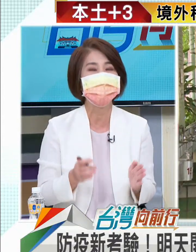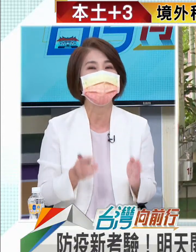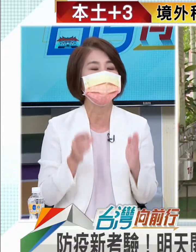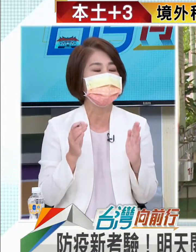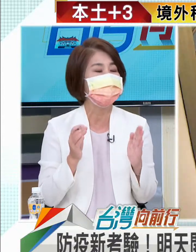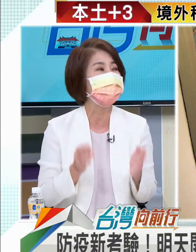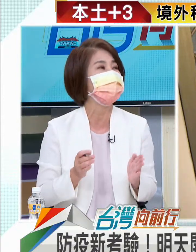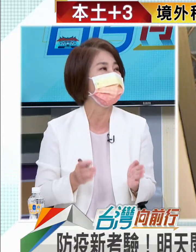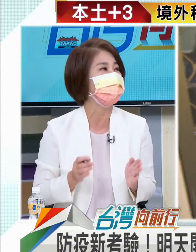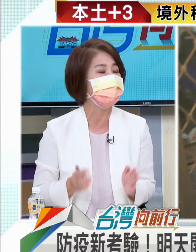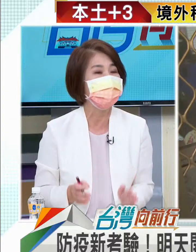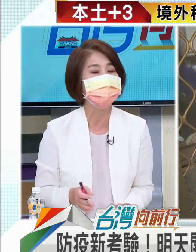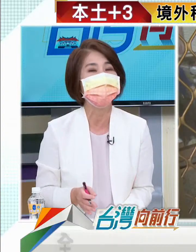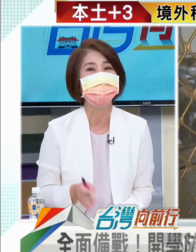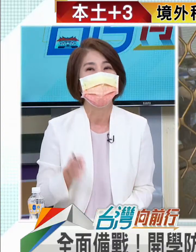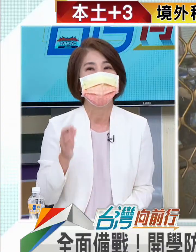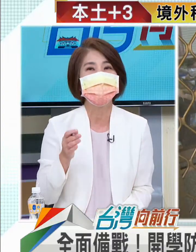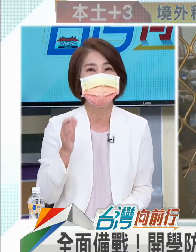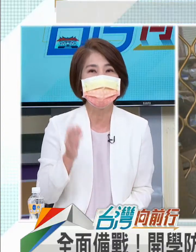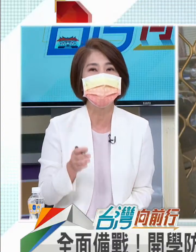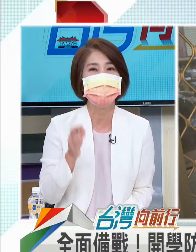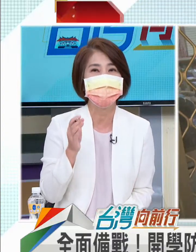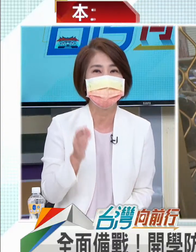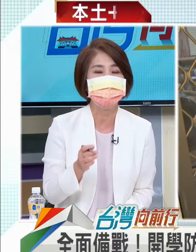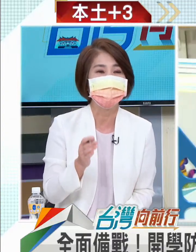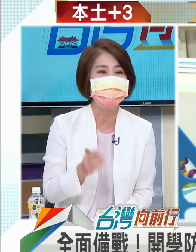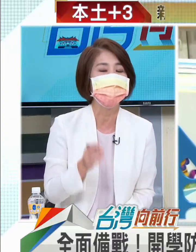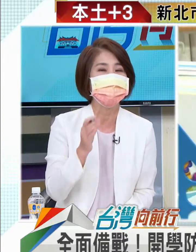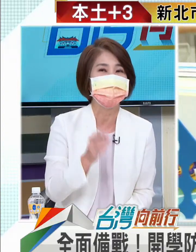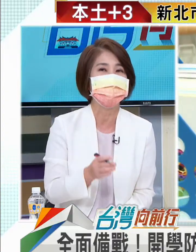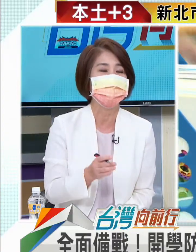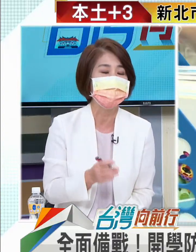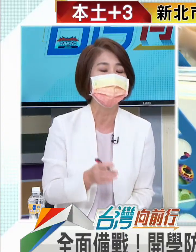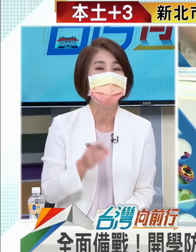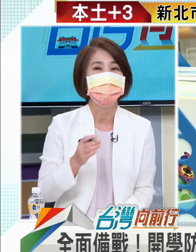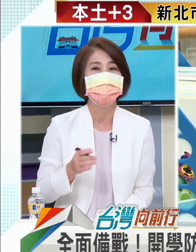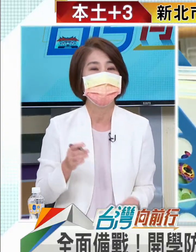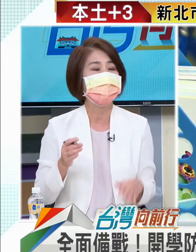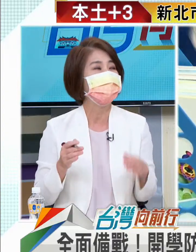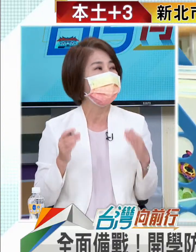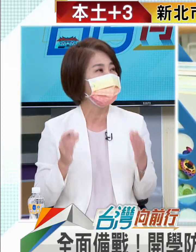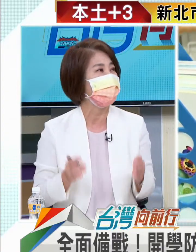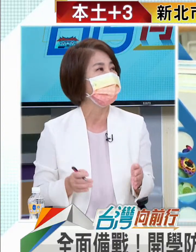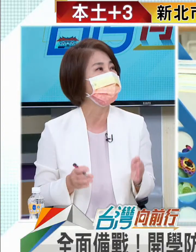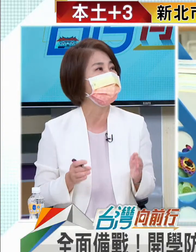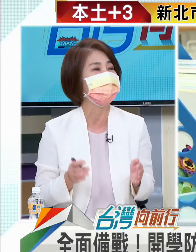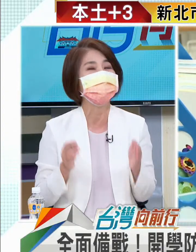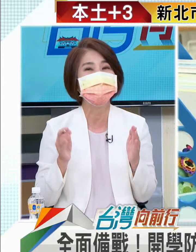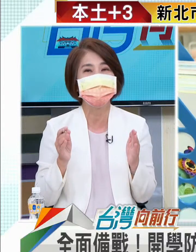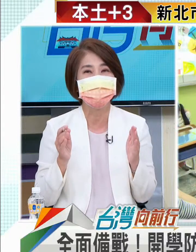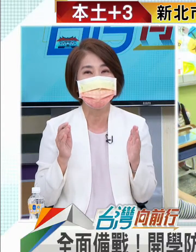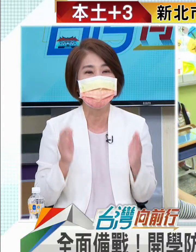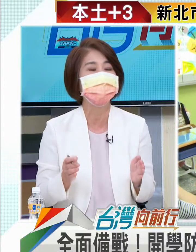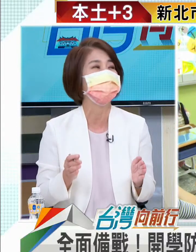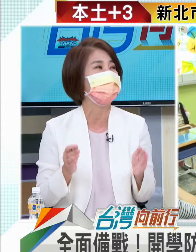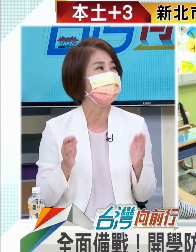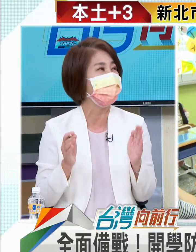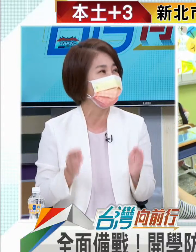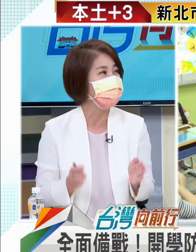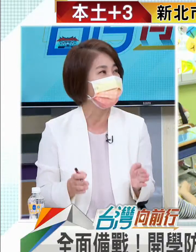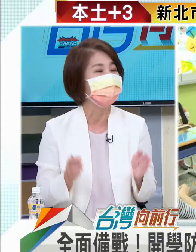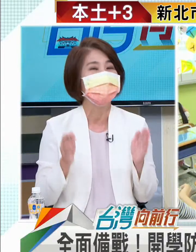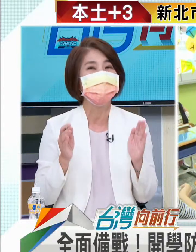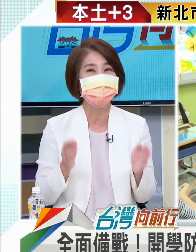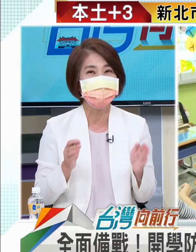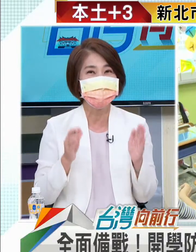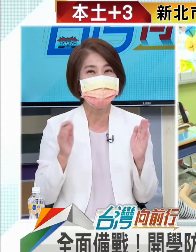是这个毕竟是必经的过程，我想接下来几个月几年内我们大家都要尝试着跟这个病毒来